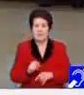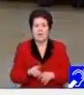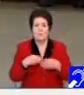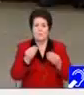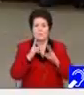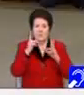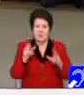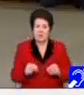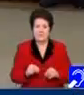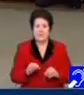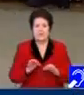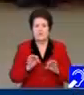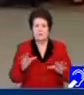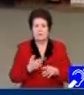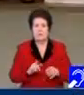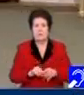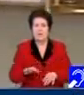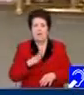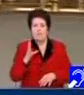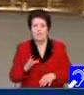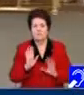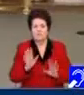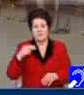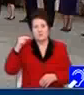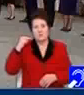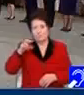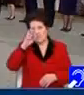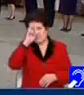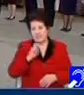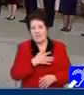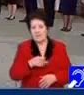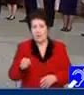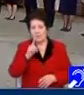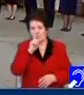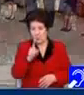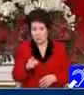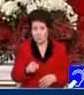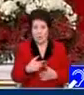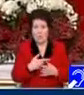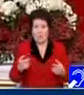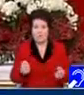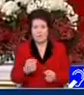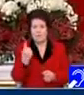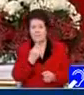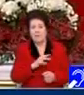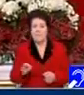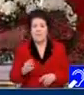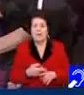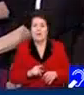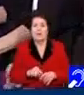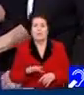depus jurământul într-o ceremonie la care a asistat doar șeful statului. A trecut numai o lună de când pe fotoliul de premier s-a așezat